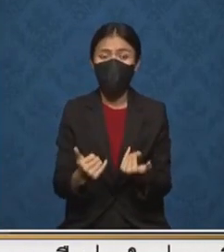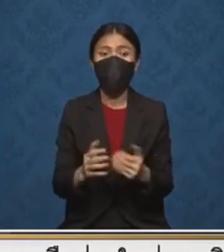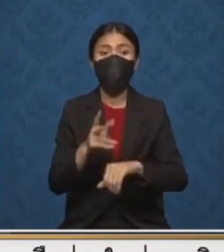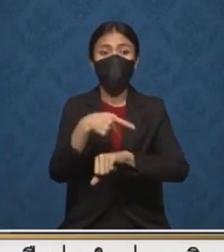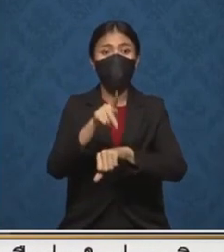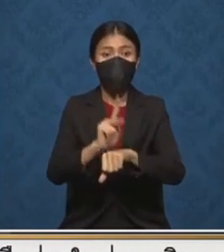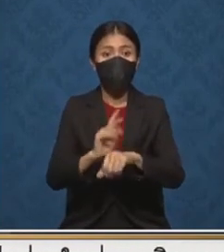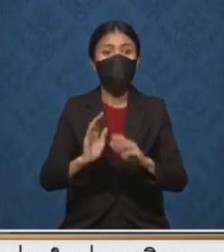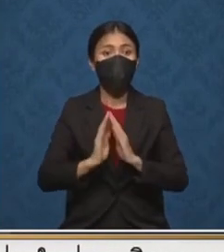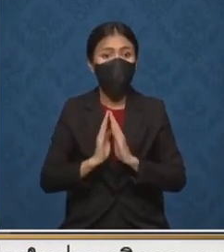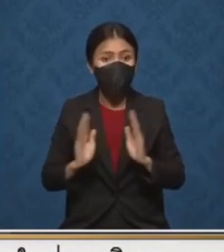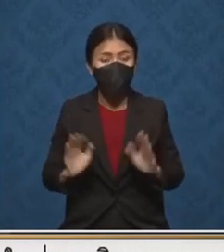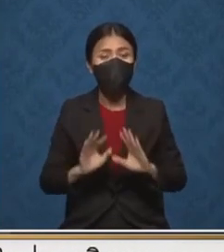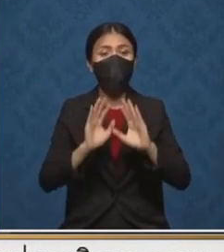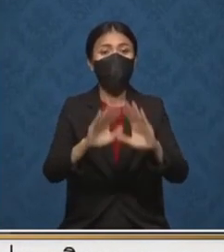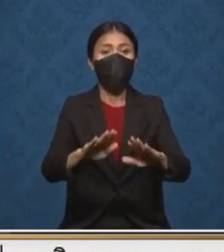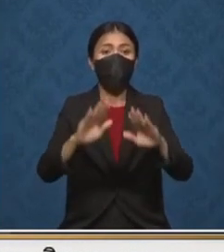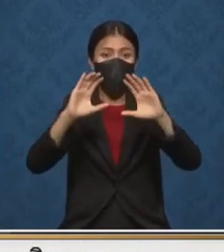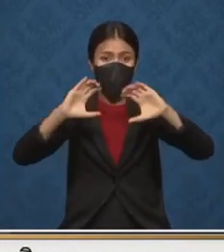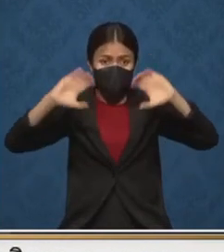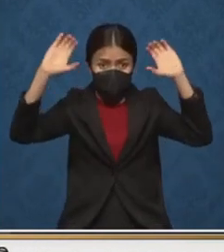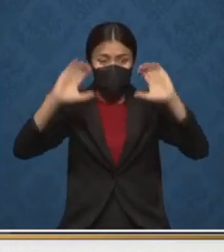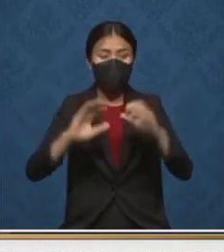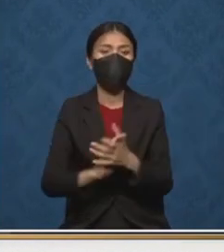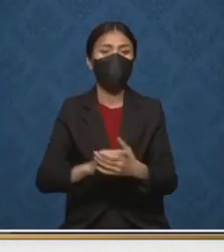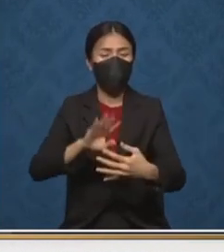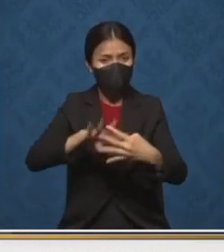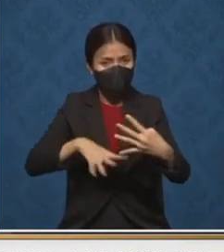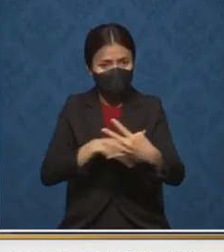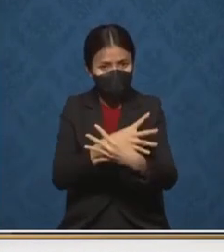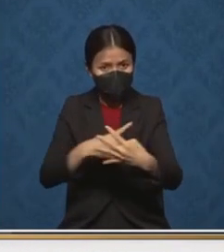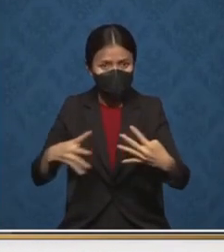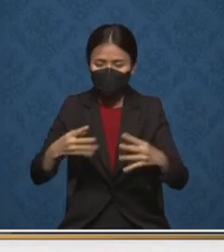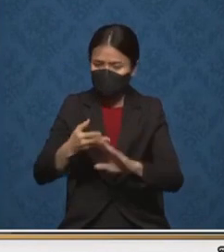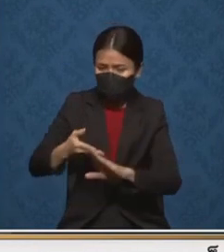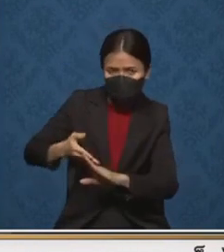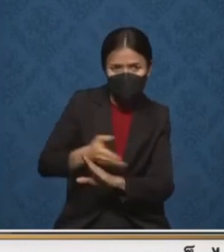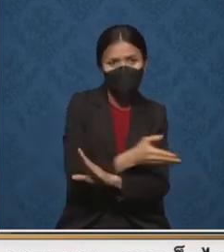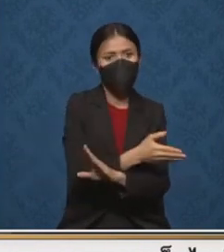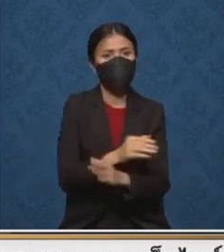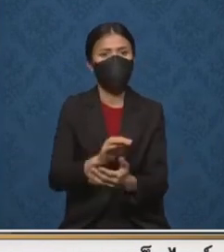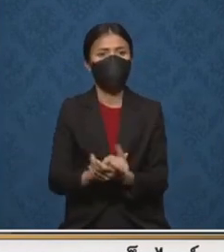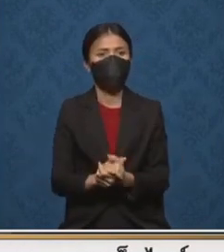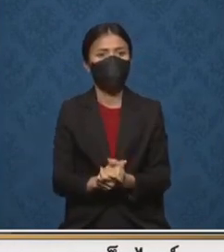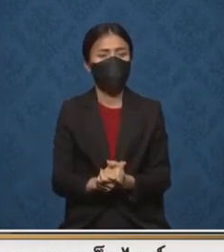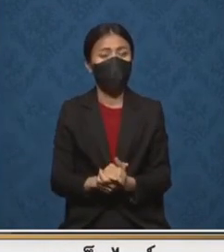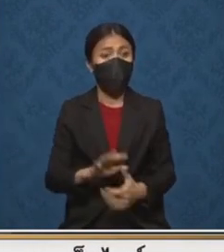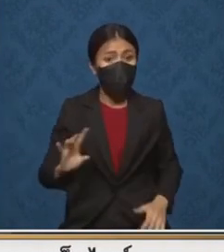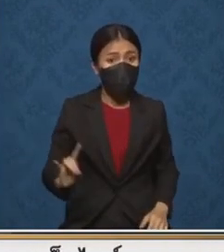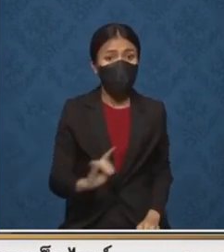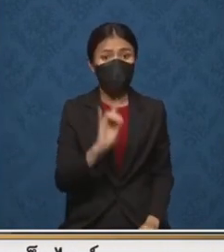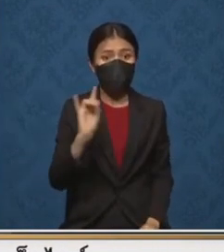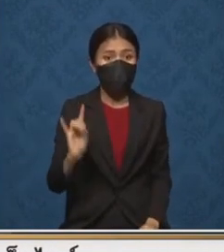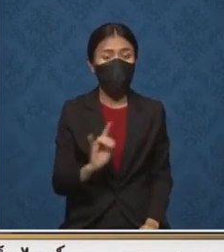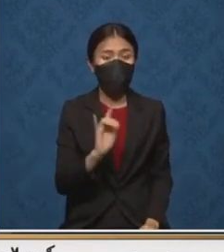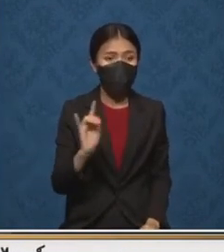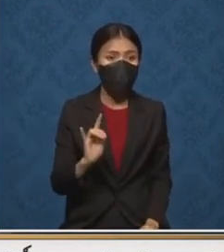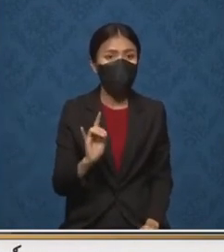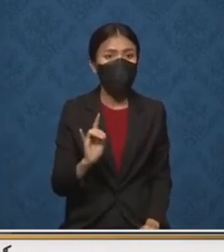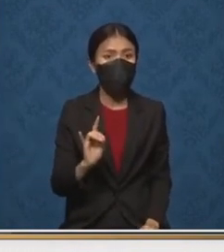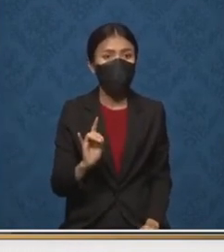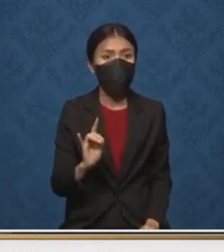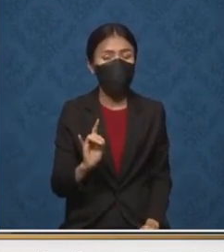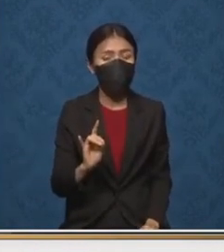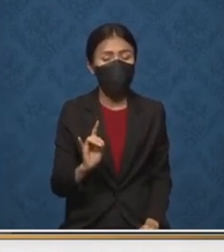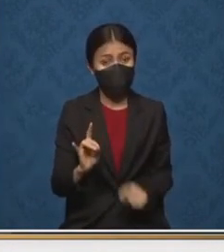ประธานครับฝากไปถึงบันให้มีการวางแผนเตรียมการล่วงหน้าว่าสัตว์และก็เป็น